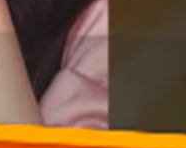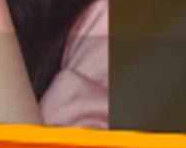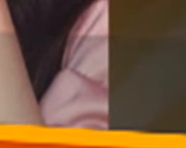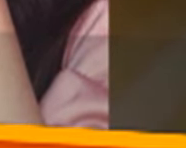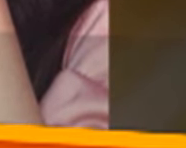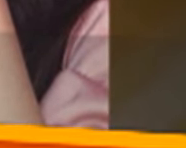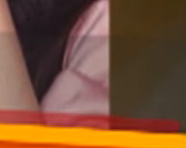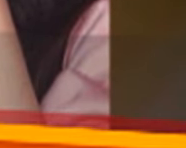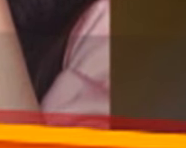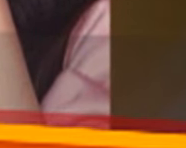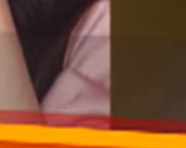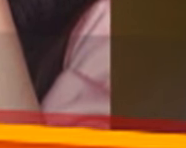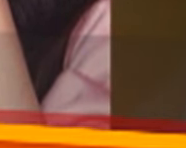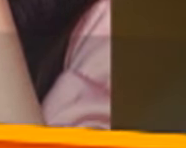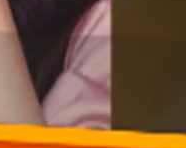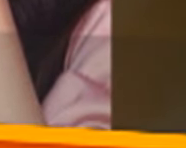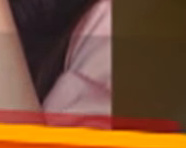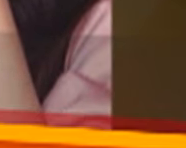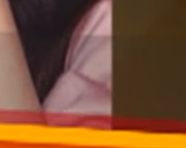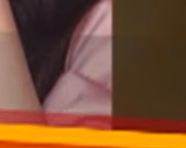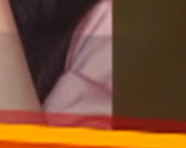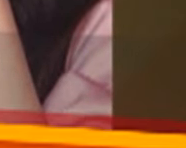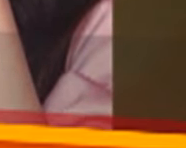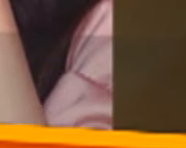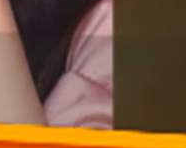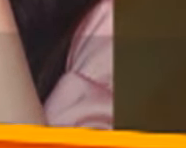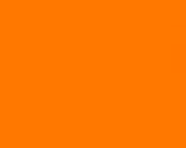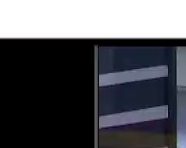exes real quick matapos ang dalawang linggong relasyon.